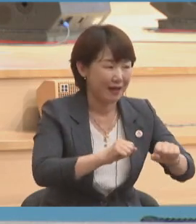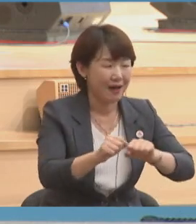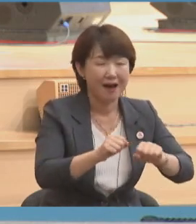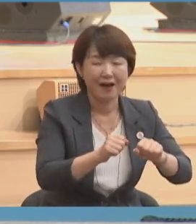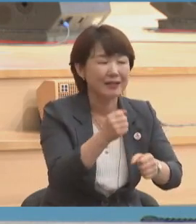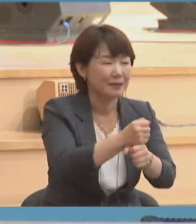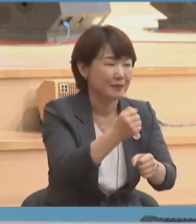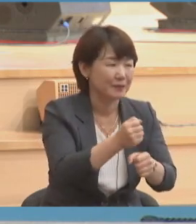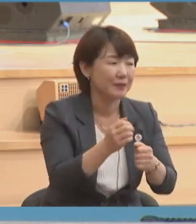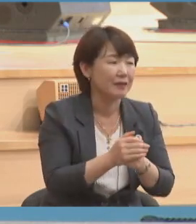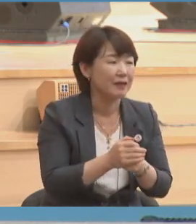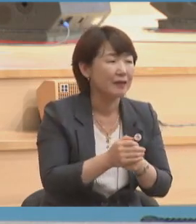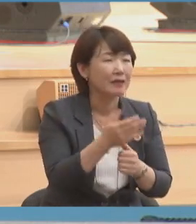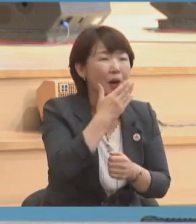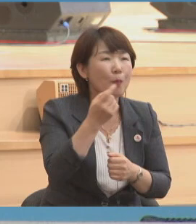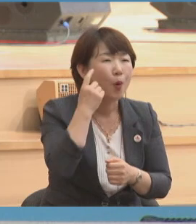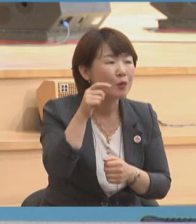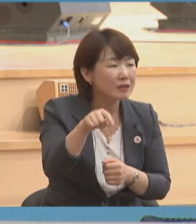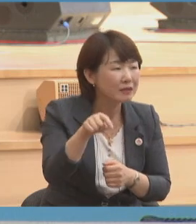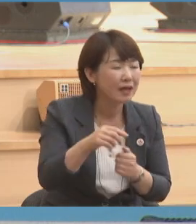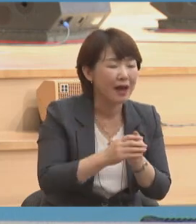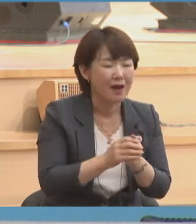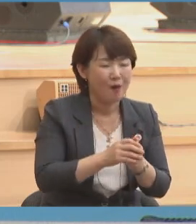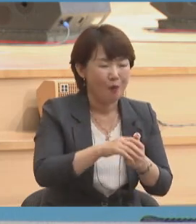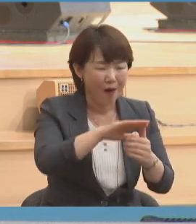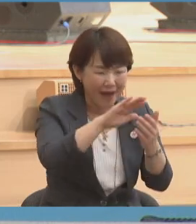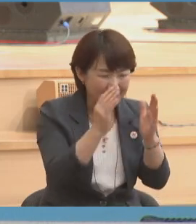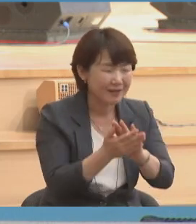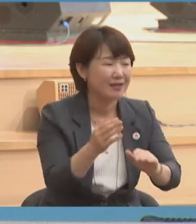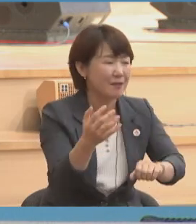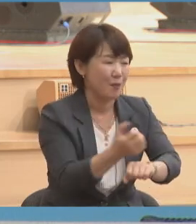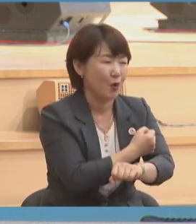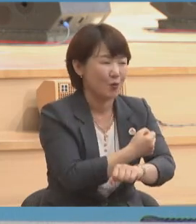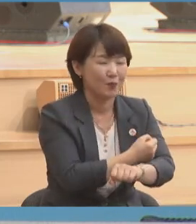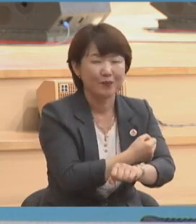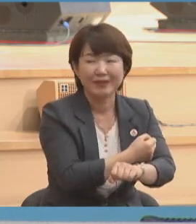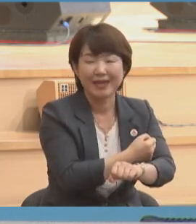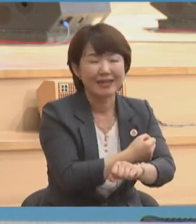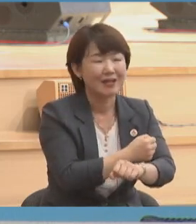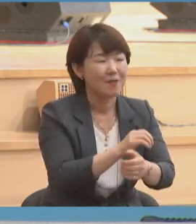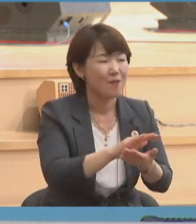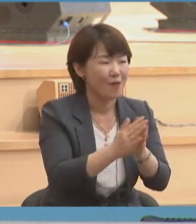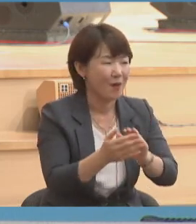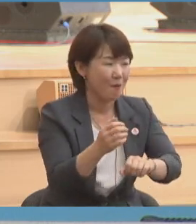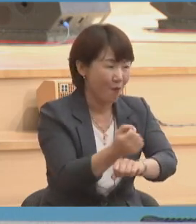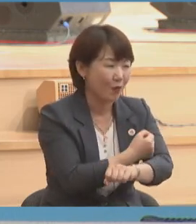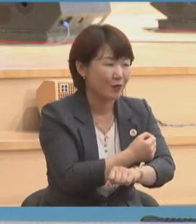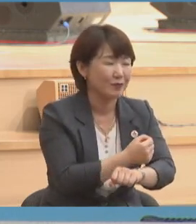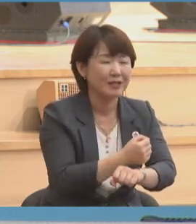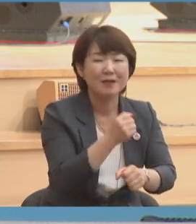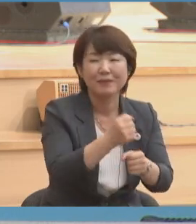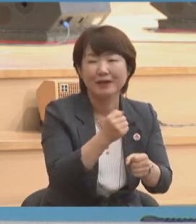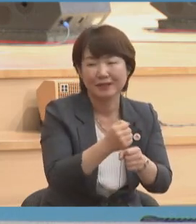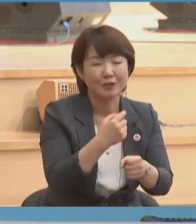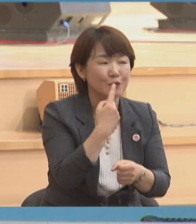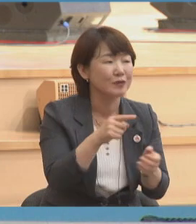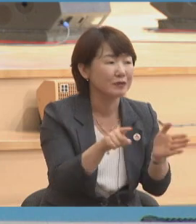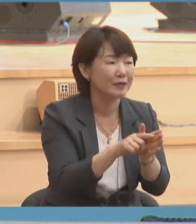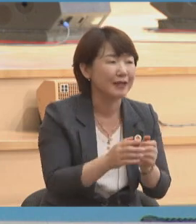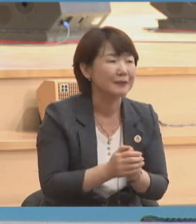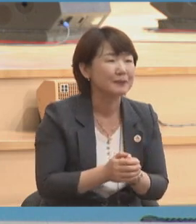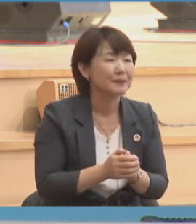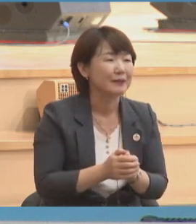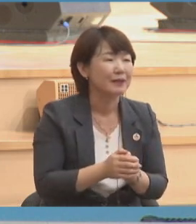자체가 레디칼한 역사를 일으켜내는 줄 믿습니다. 말씀의 결론을 맺겠습니다. 사실 우리는요, 용서도